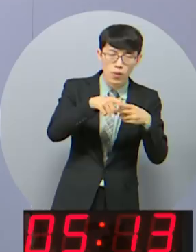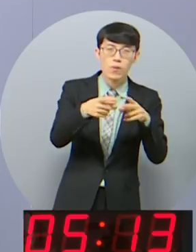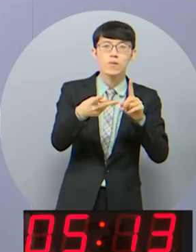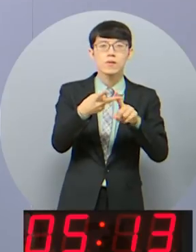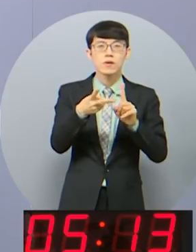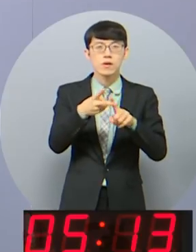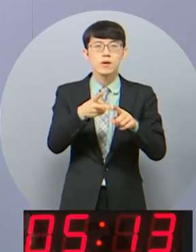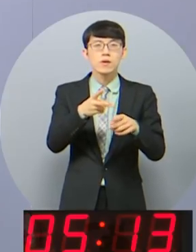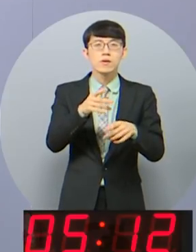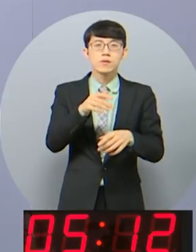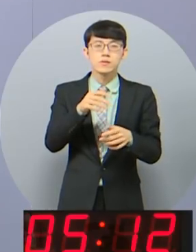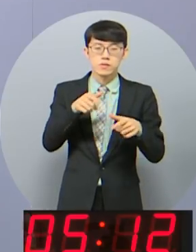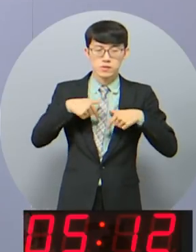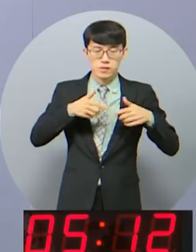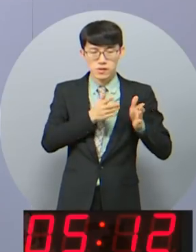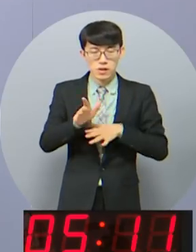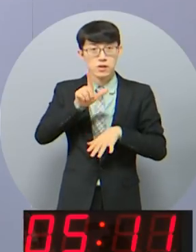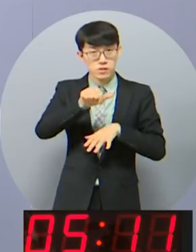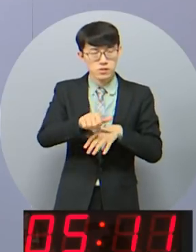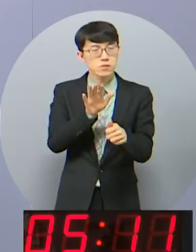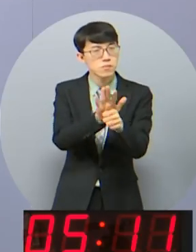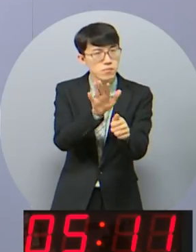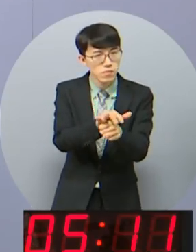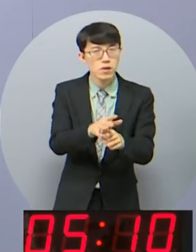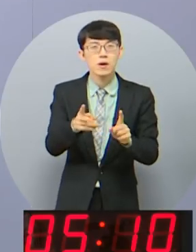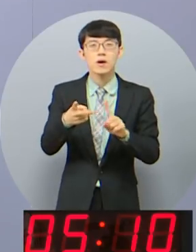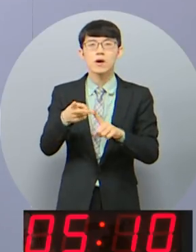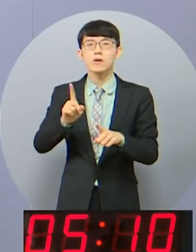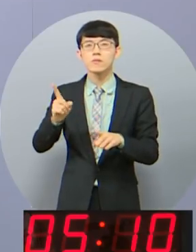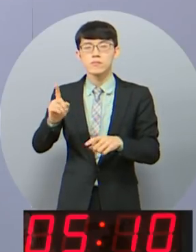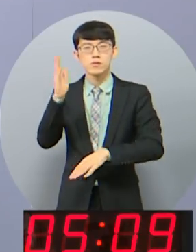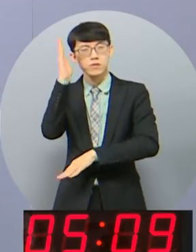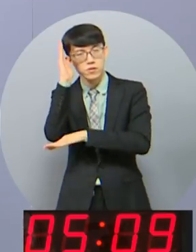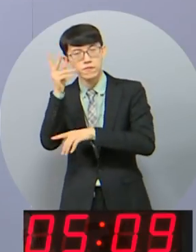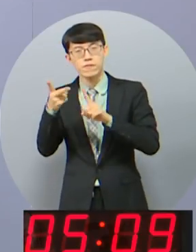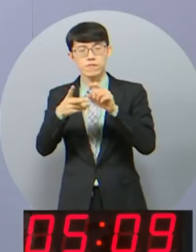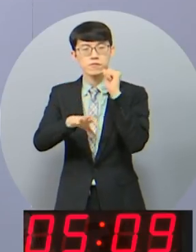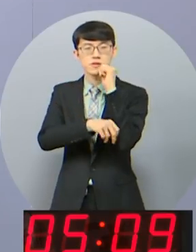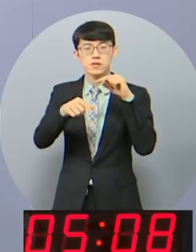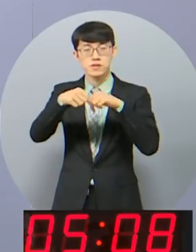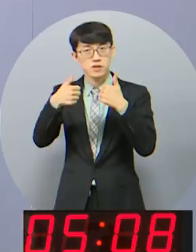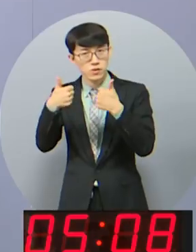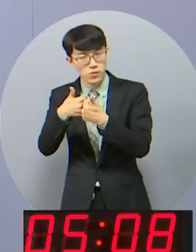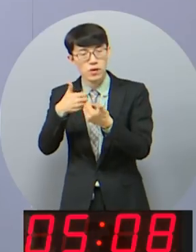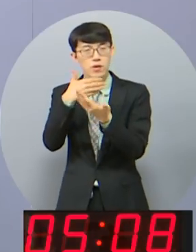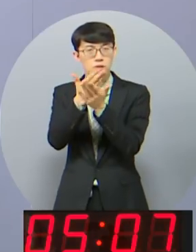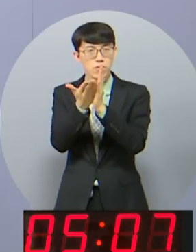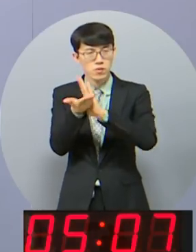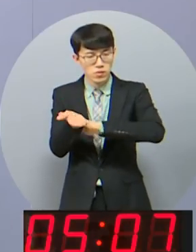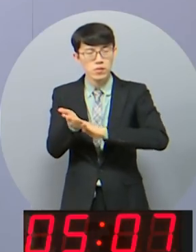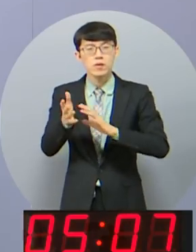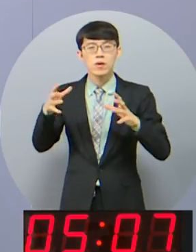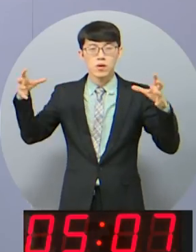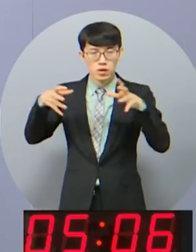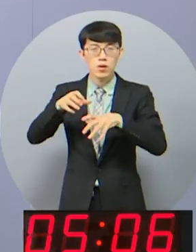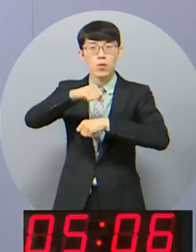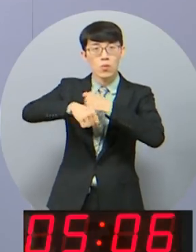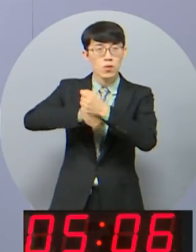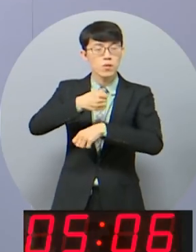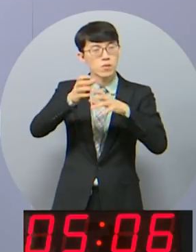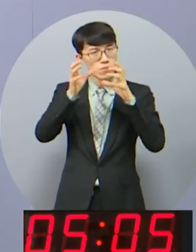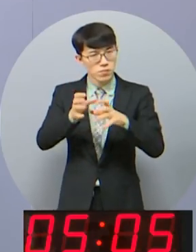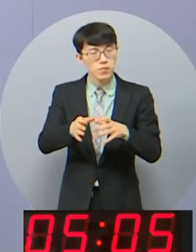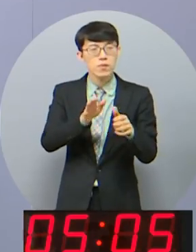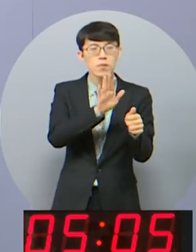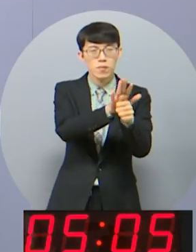政府、医院、基金会、协会等单位合作安排的活动，让长期照